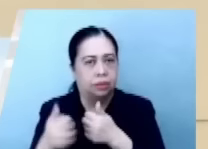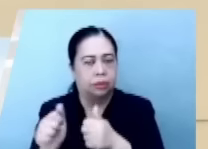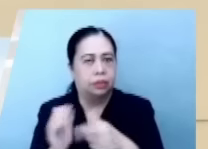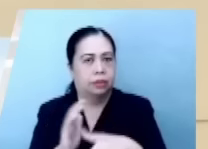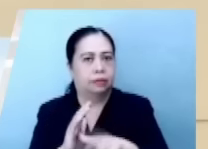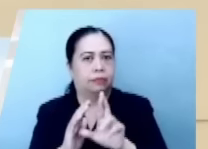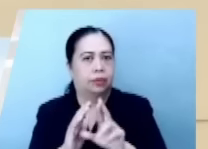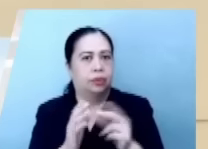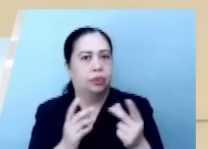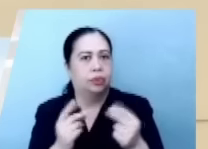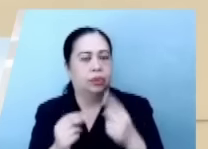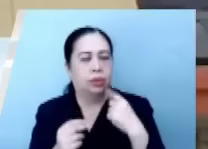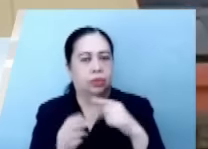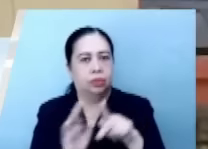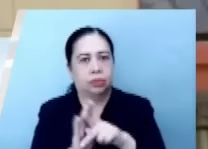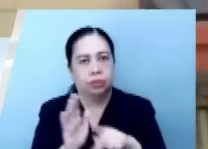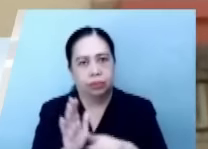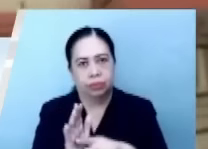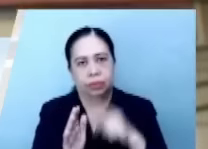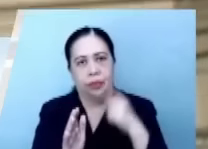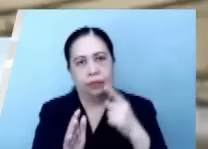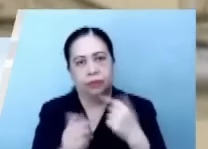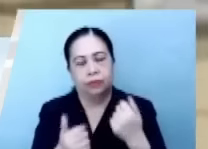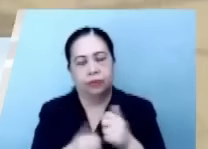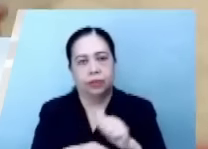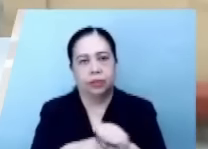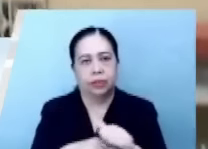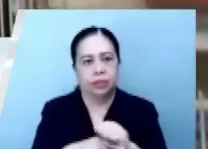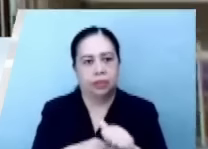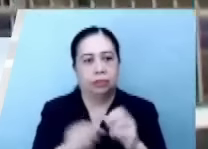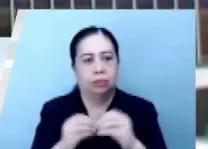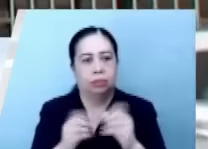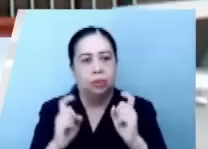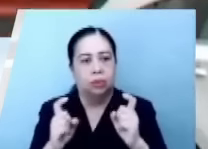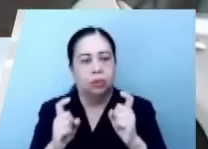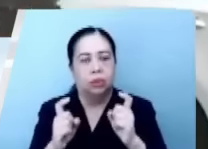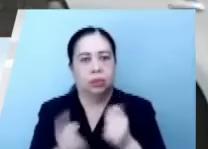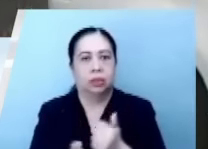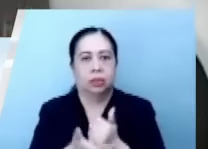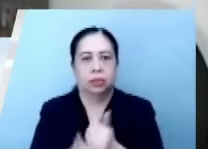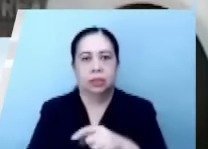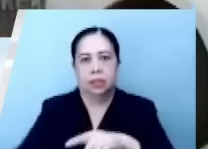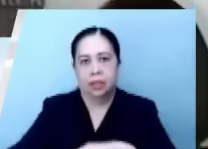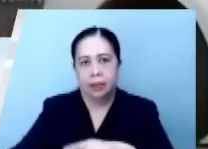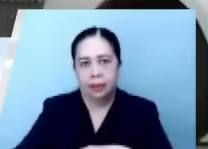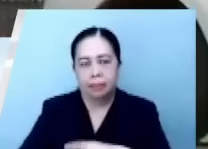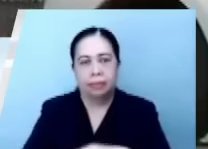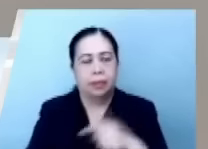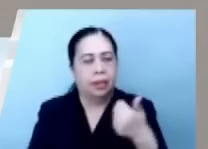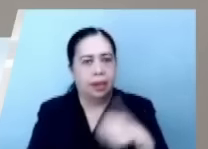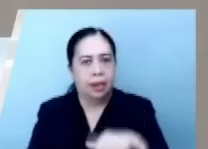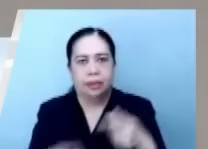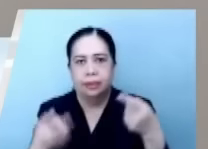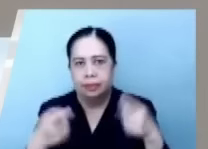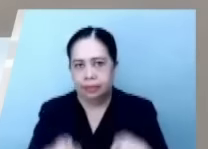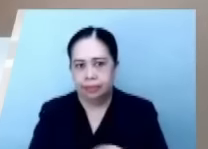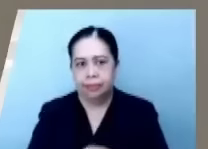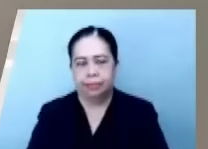sa protocols para dito. Mas mabilis na rin daw dapat ang response times sa anumang insidente.